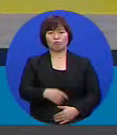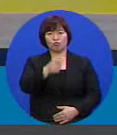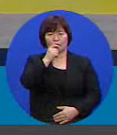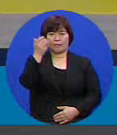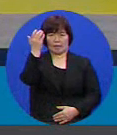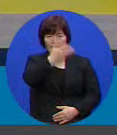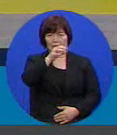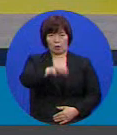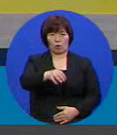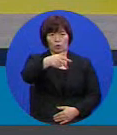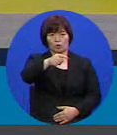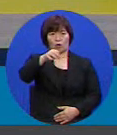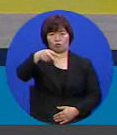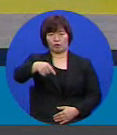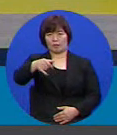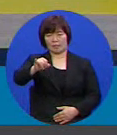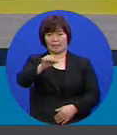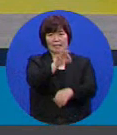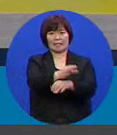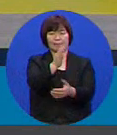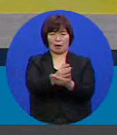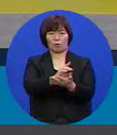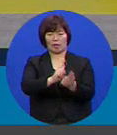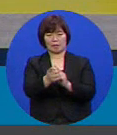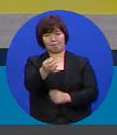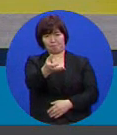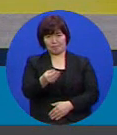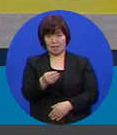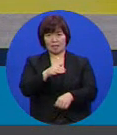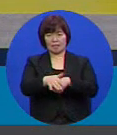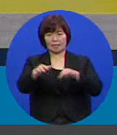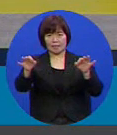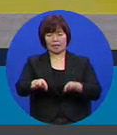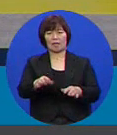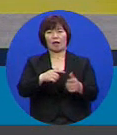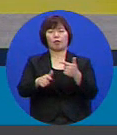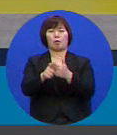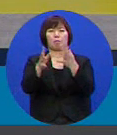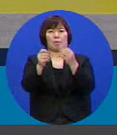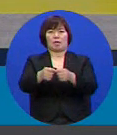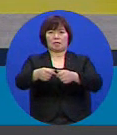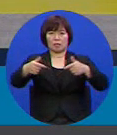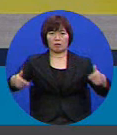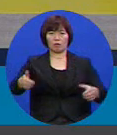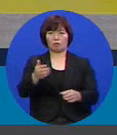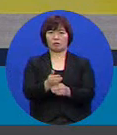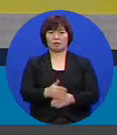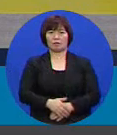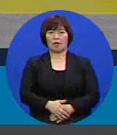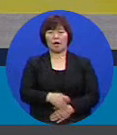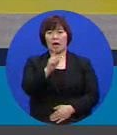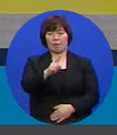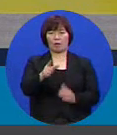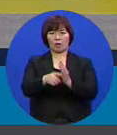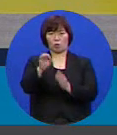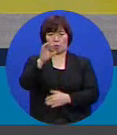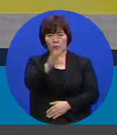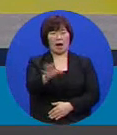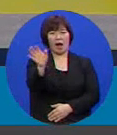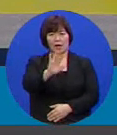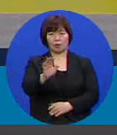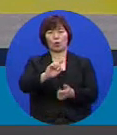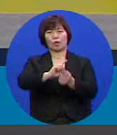정수기처럼 물건을 사지 않고 빌려 쓰는 이른바 렌털 서비스 시장이 빠르게 커지고 있습니다. 한 번에 목돈을 들이지